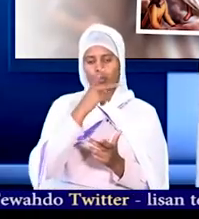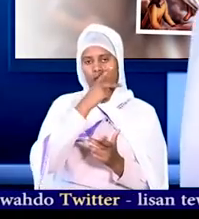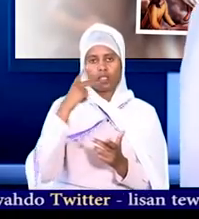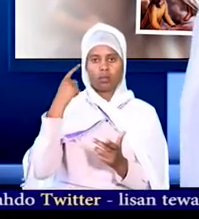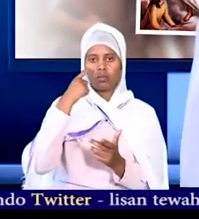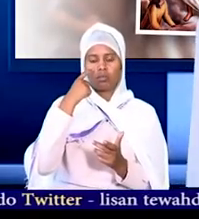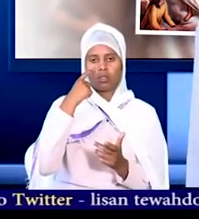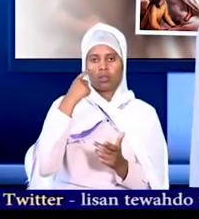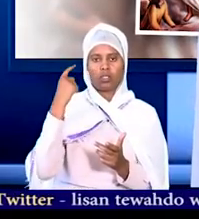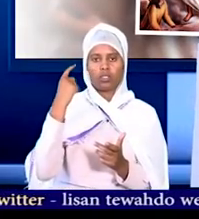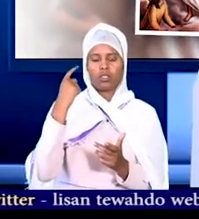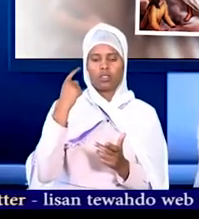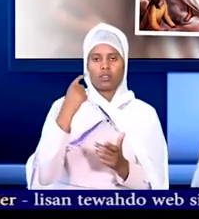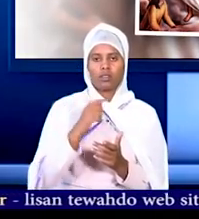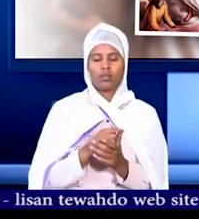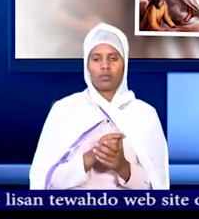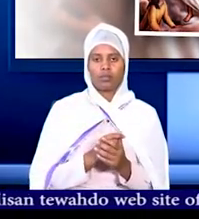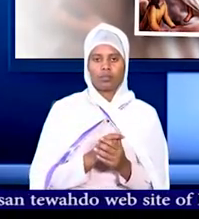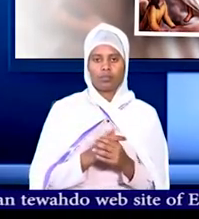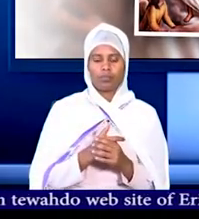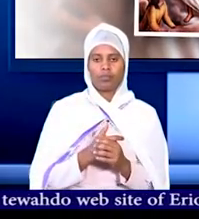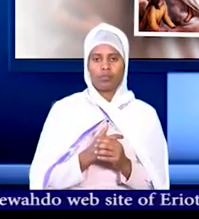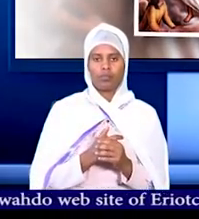ካብ ኢየሩሳሌም ሰማያዊት ናብ እዮር